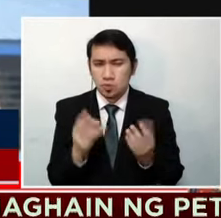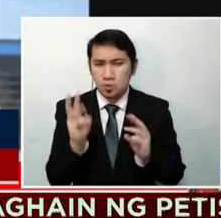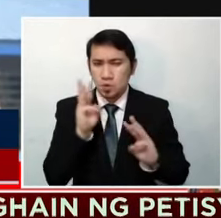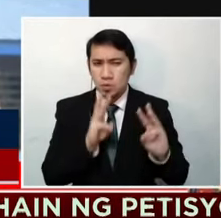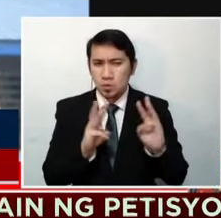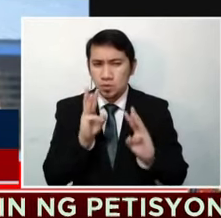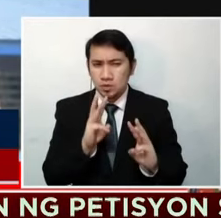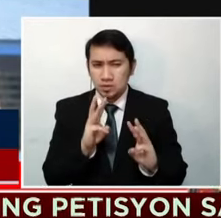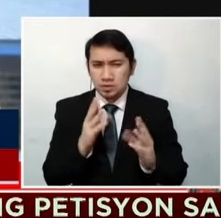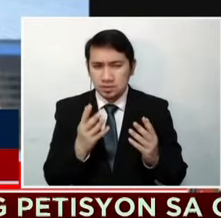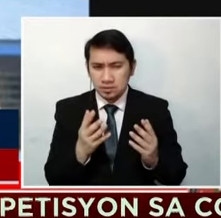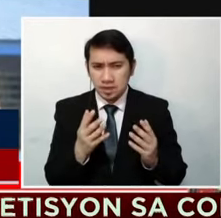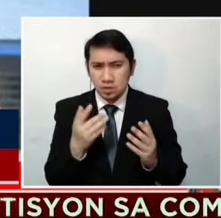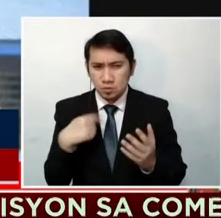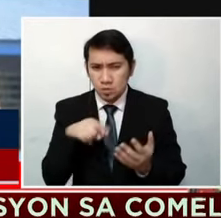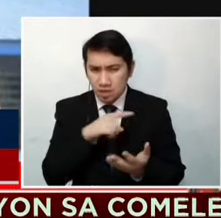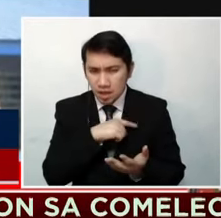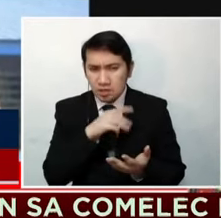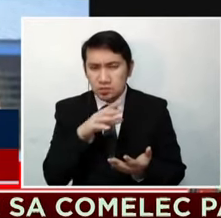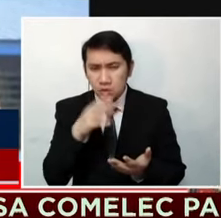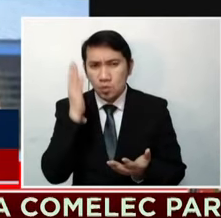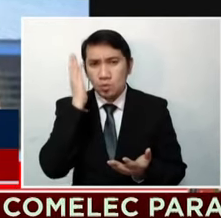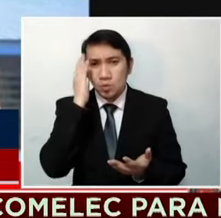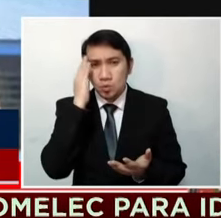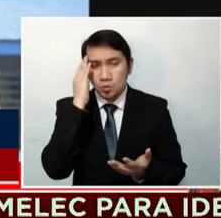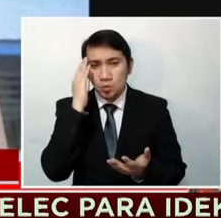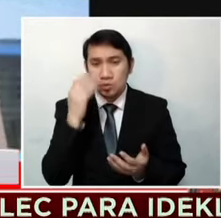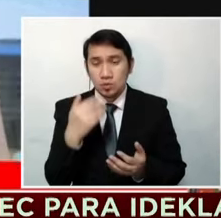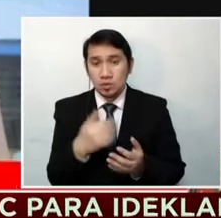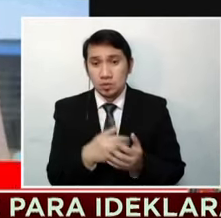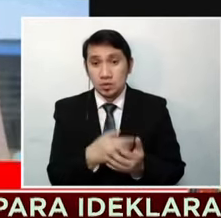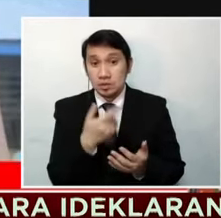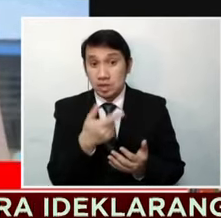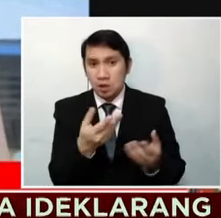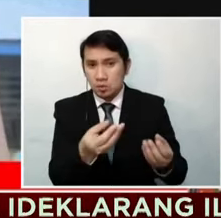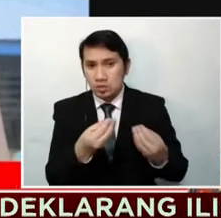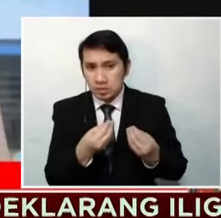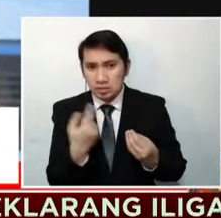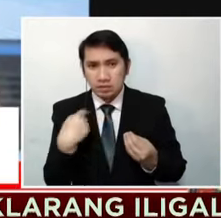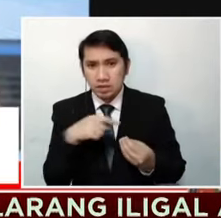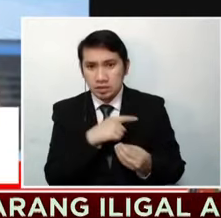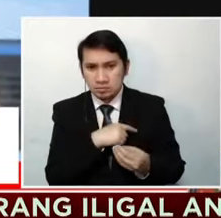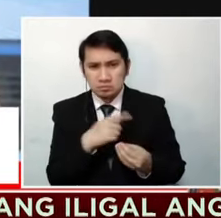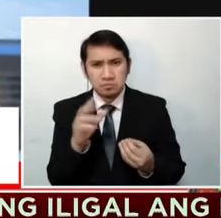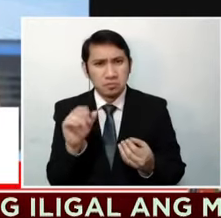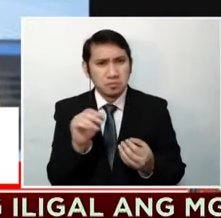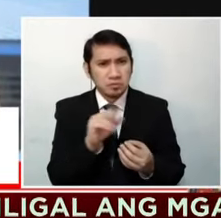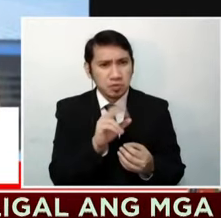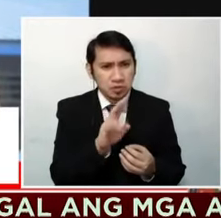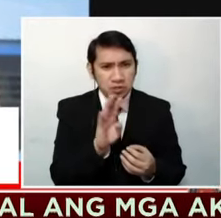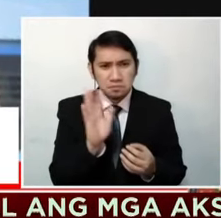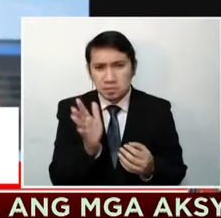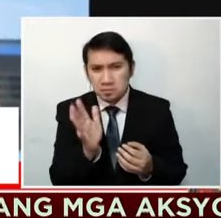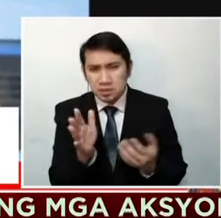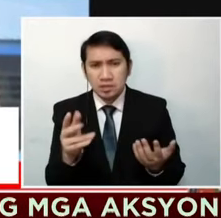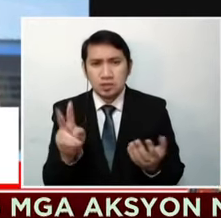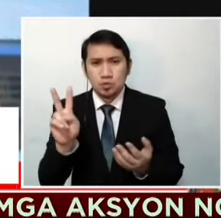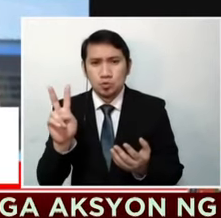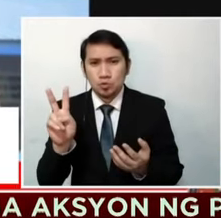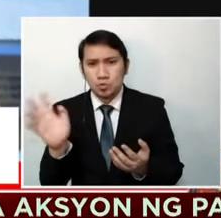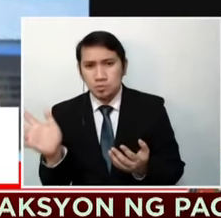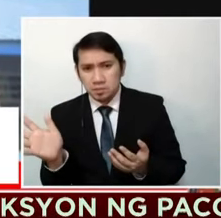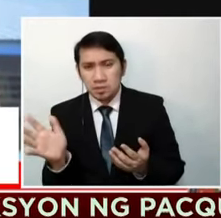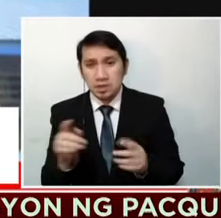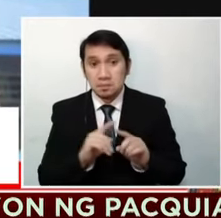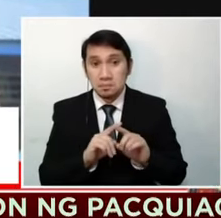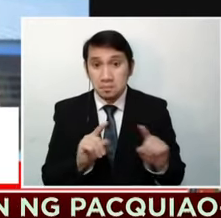malaman natin na yung local supplier natin could supply it for $13.50, for $2.50, and